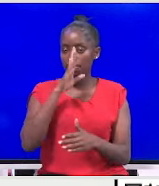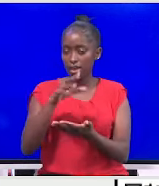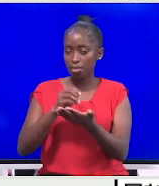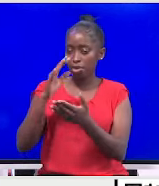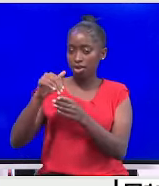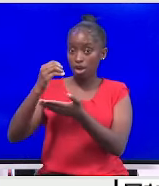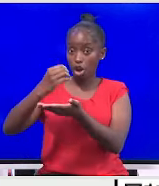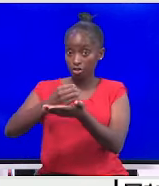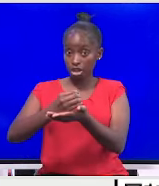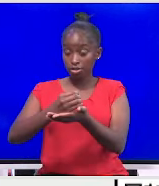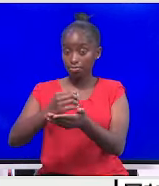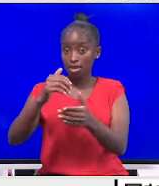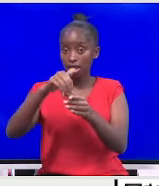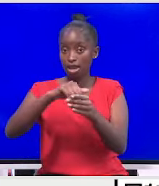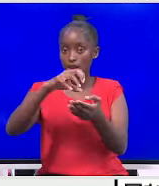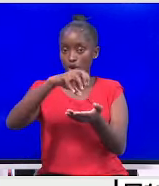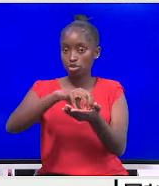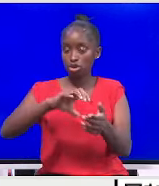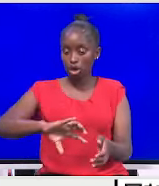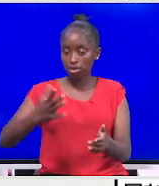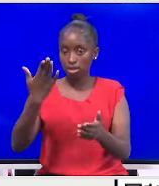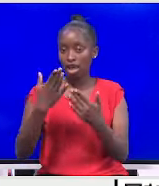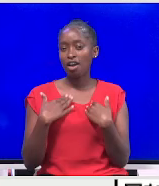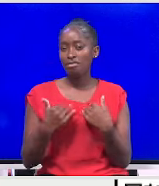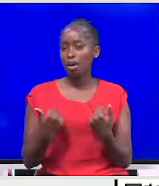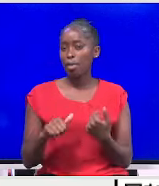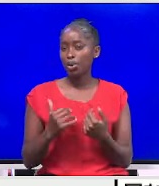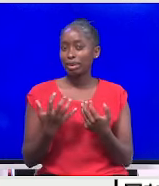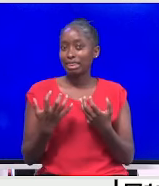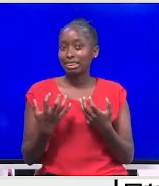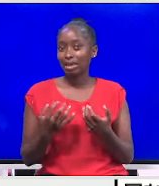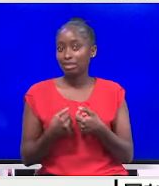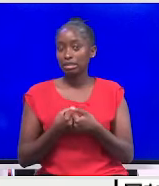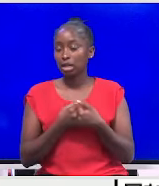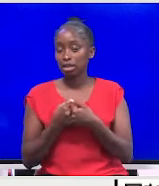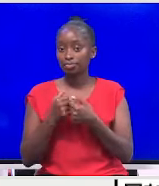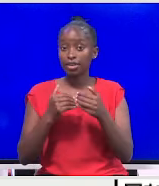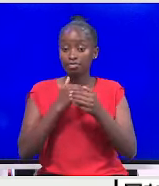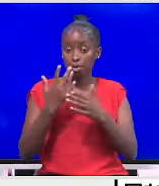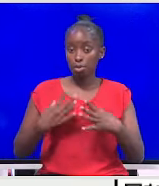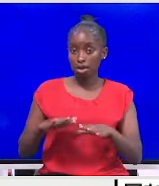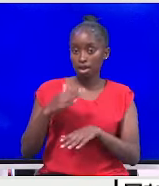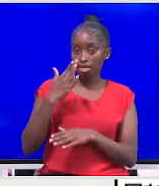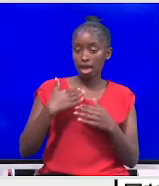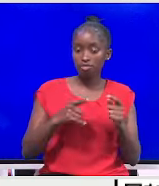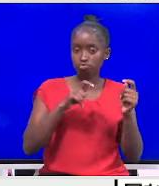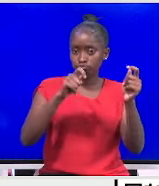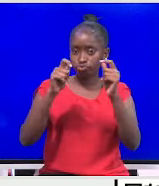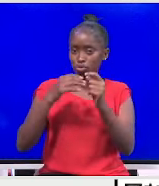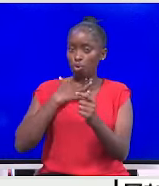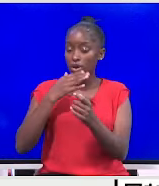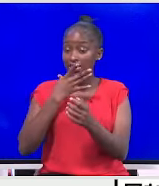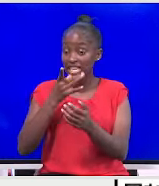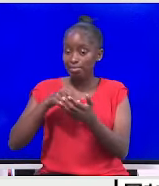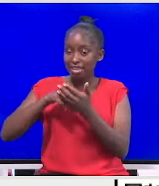afisini, hali katika kaunti hiyo bado ni tete baada ya wakazi kuandaa maandamano ya kumshinikiza gavana huyo